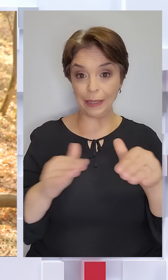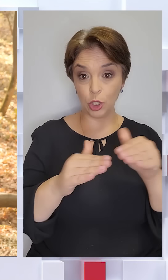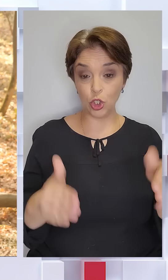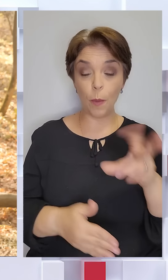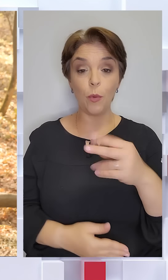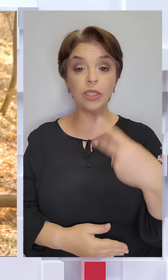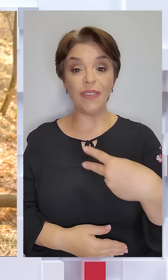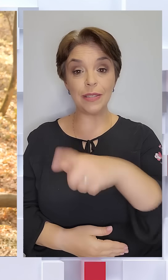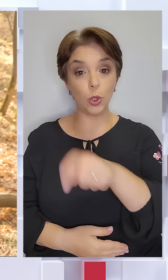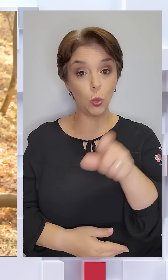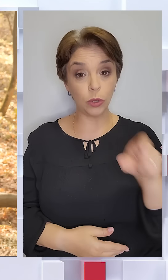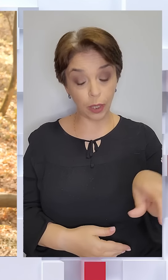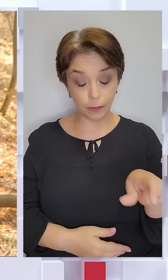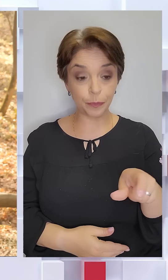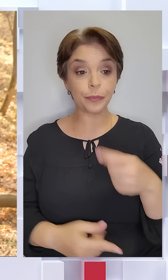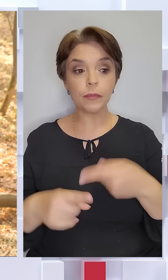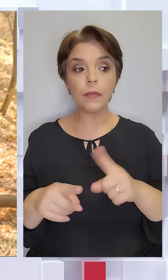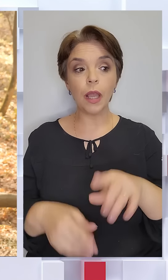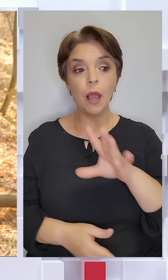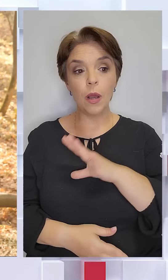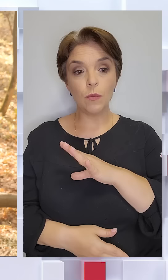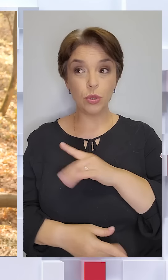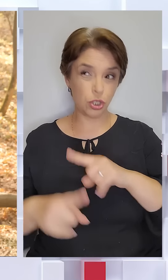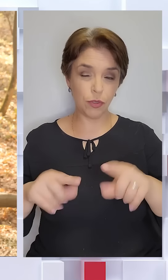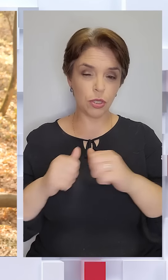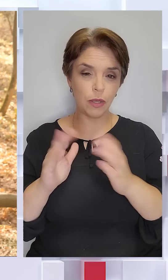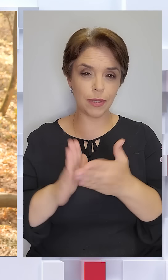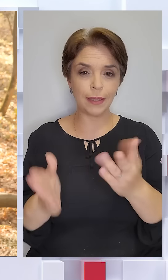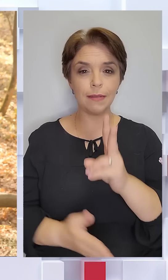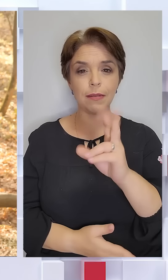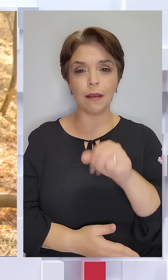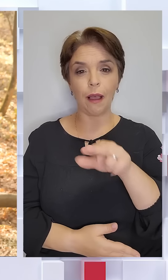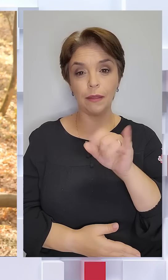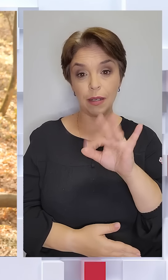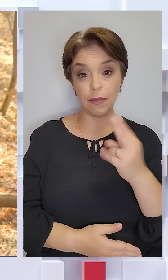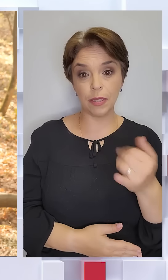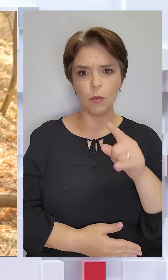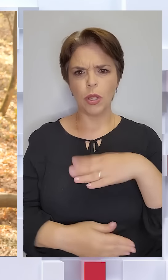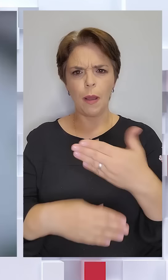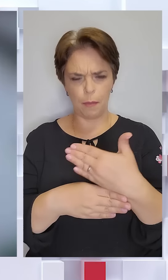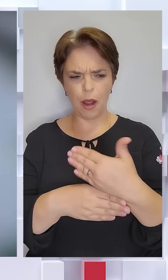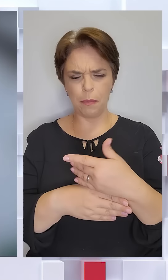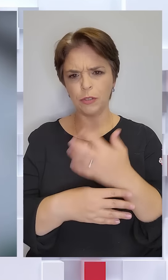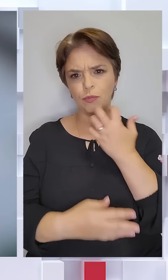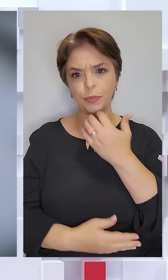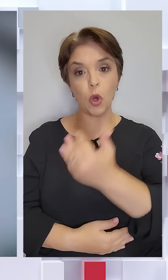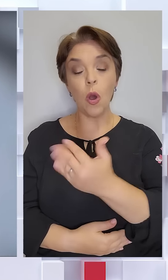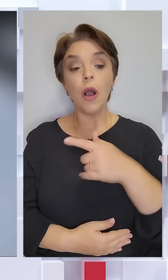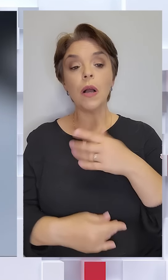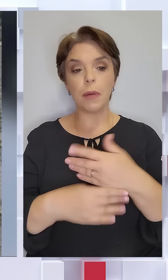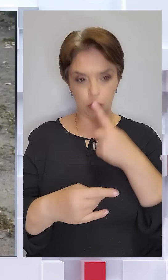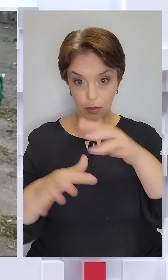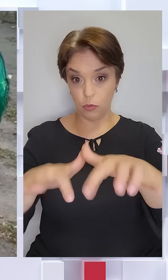по 20 людей. Це були, швидше за все, якісь кадирівці, бо в них і прапор кадирівці. Прапор теж